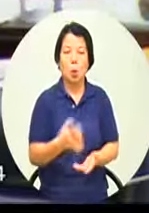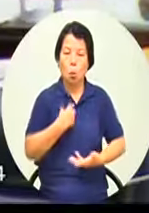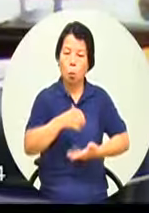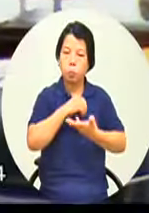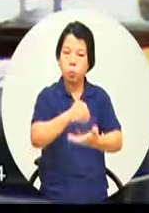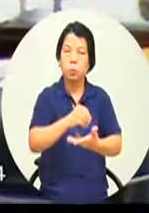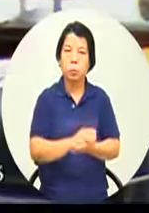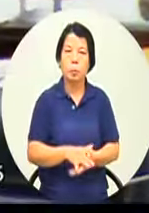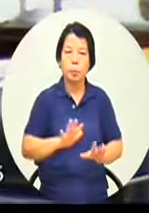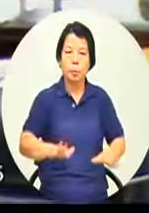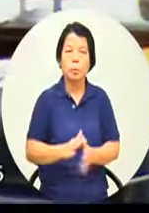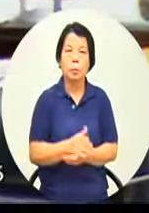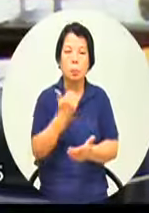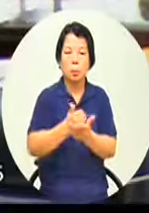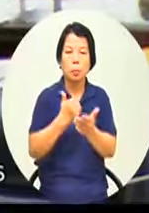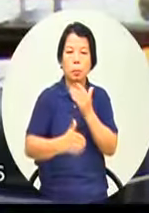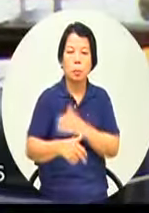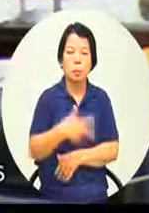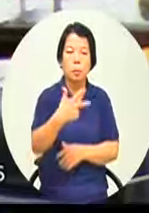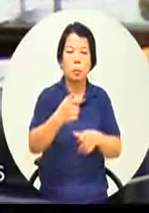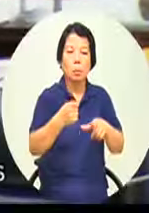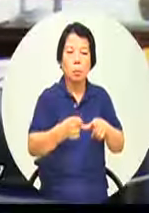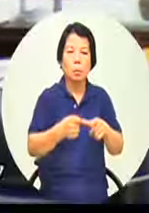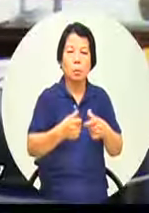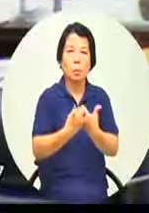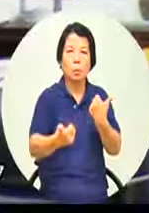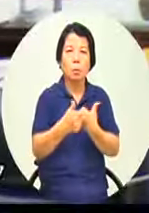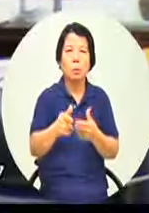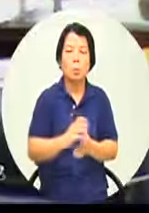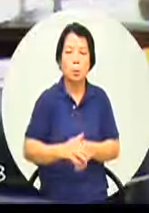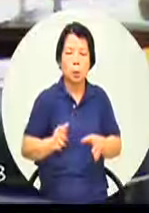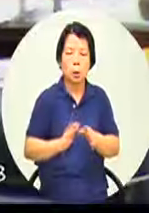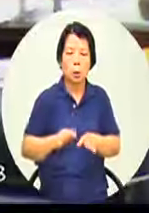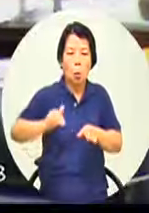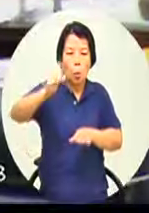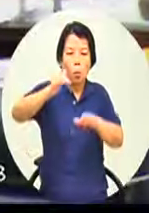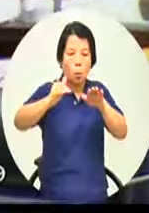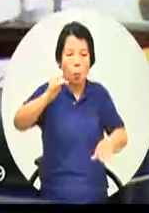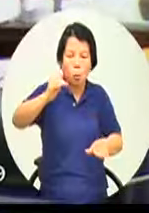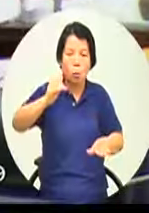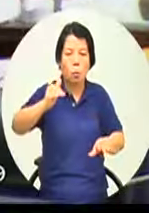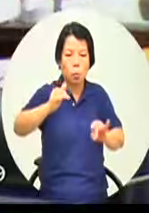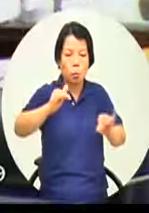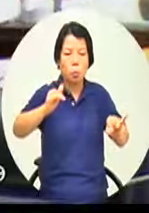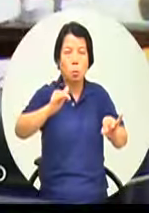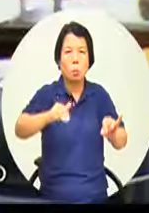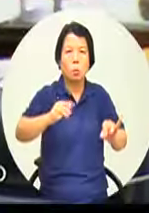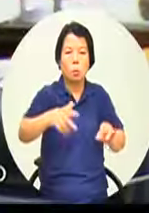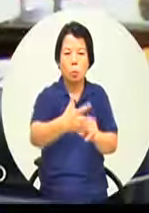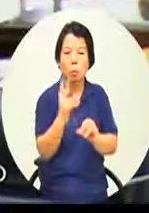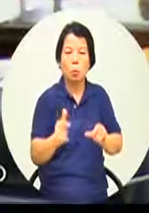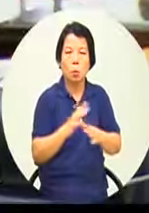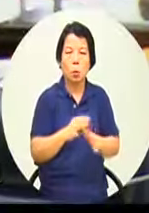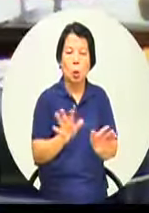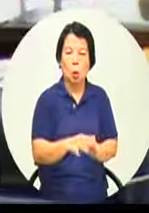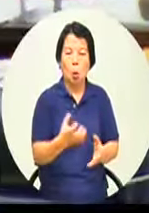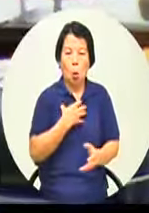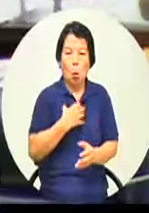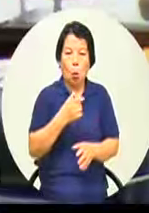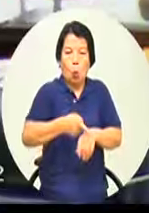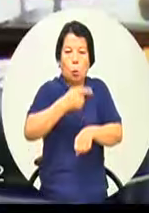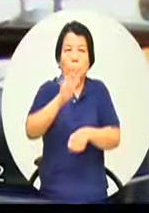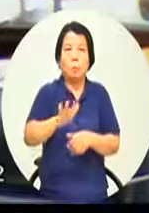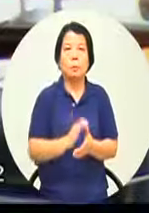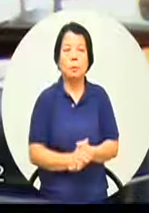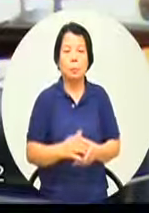之下，现在剩下七公分哦，最高点跟我们路面差了七公分哦。坦白说还是有危险性在，这